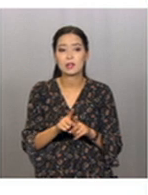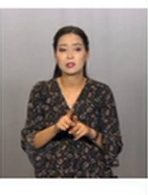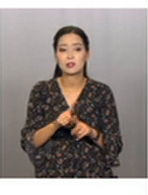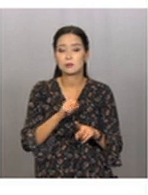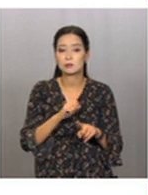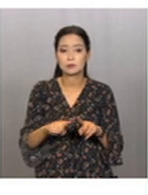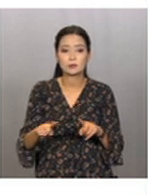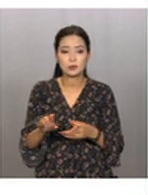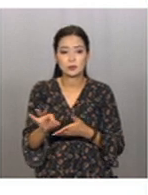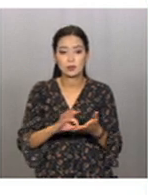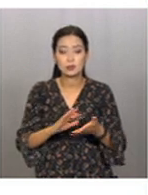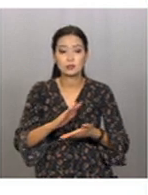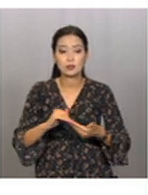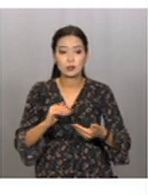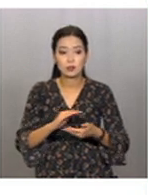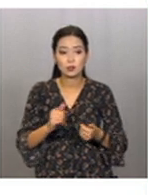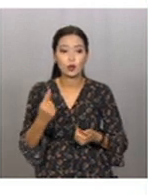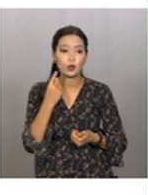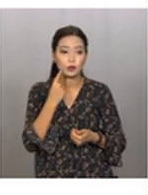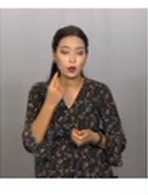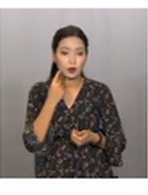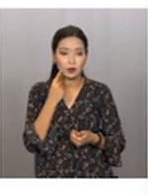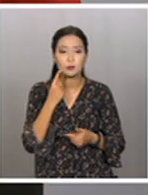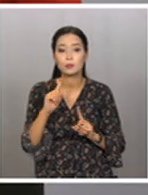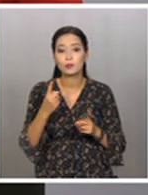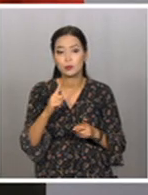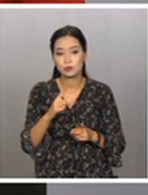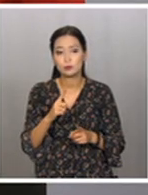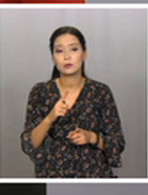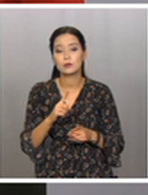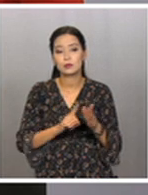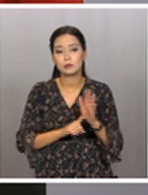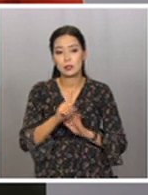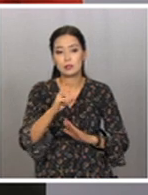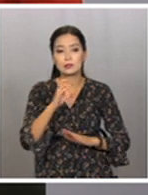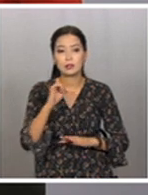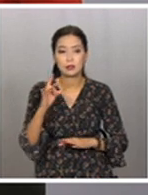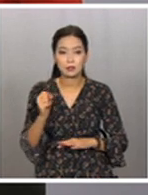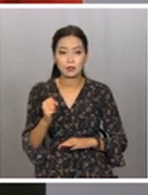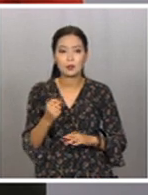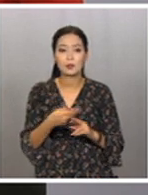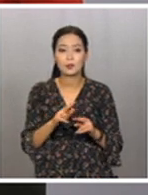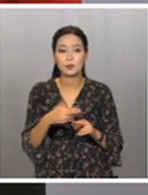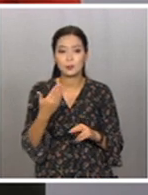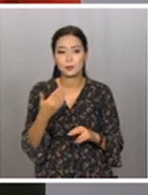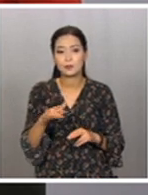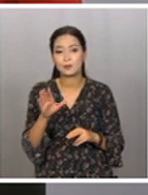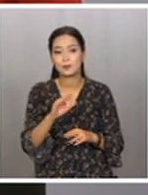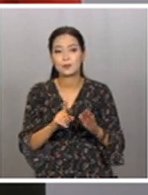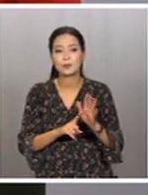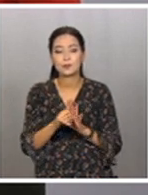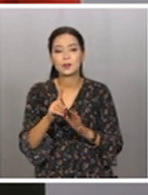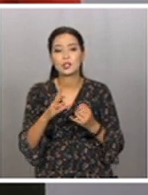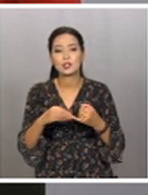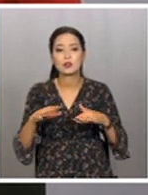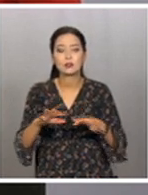шақырт, ұялып бөгелесің неге сара деп, сараның атастырылған күйеуі жиен қылды тілге